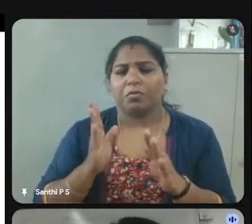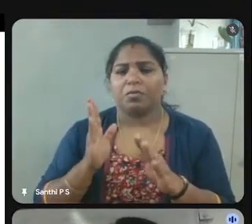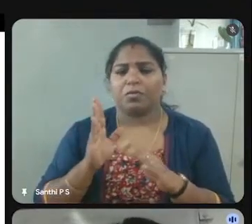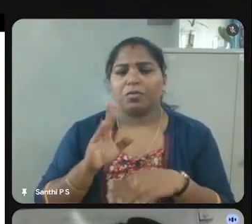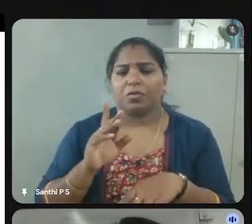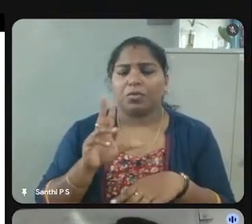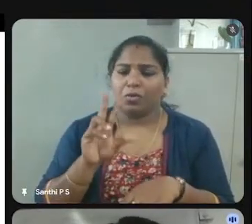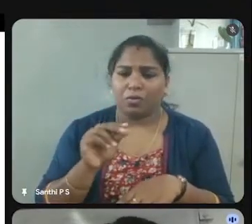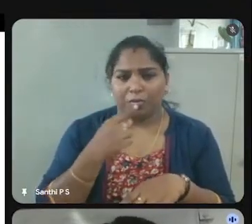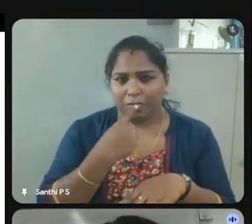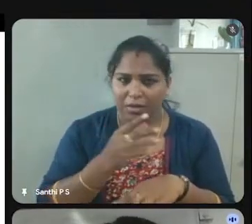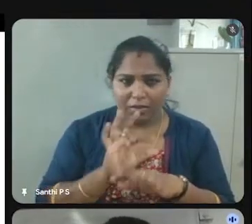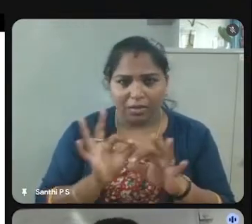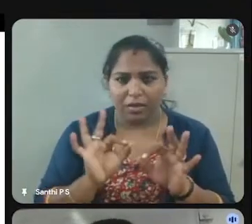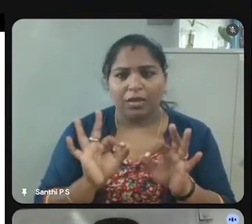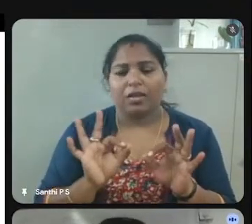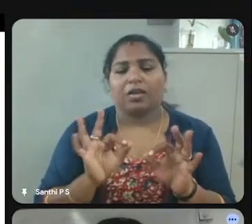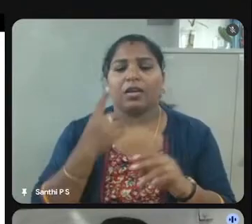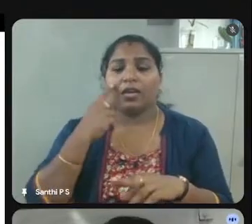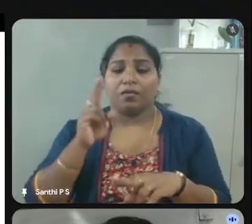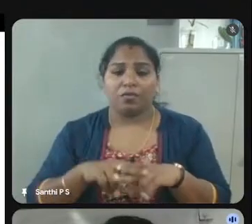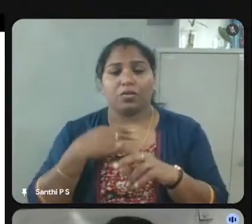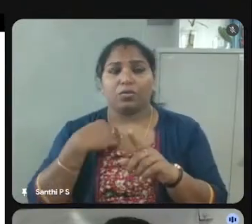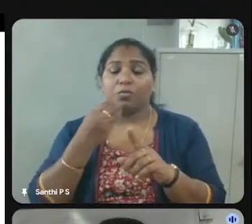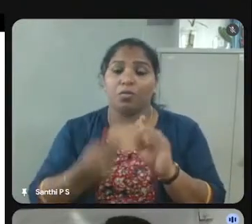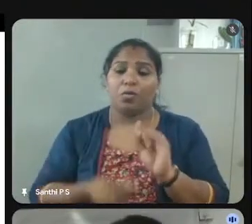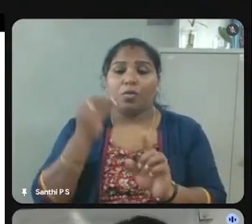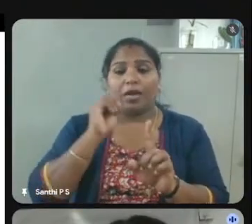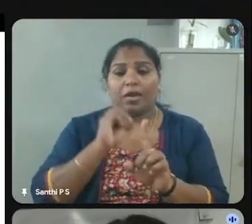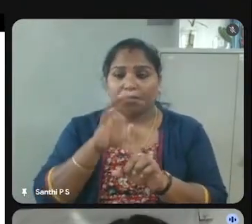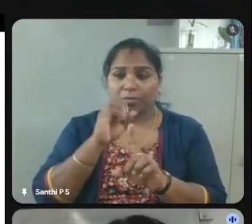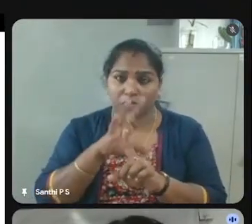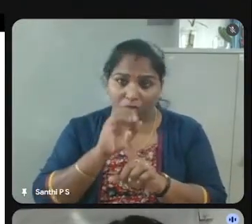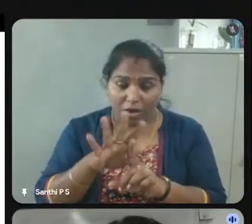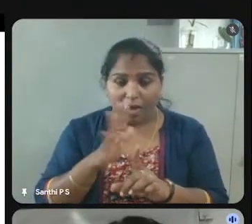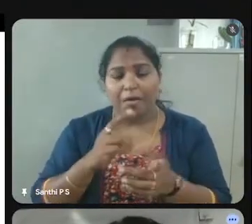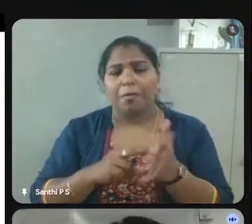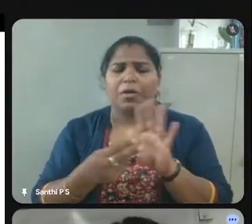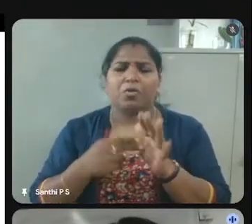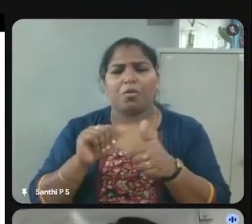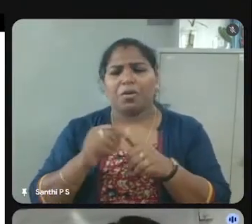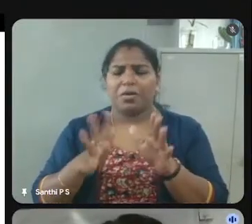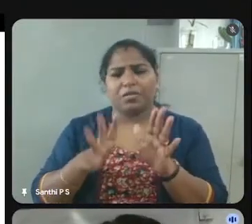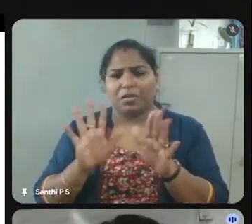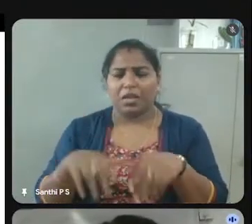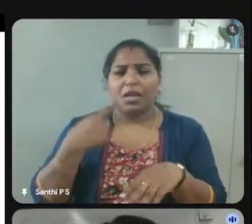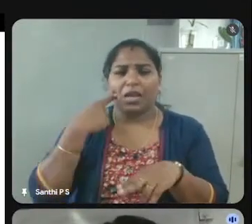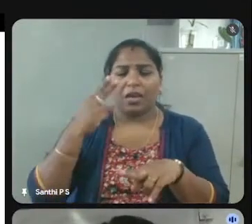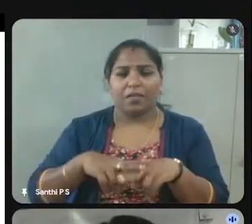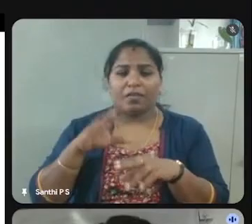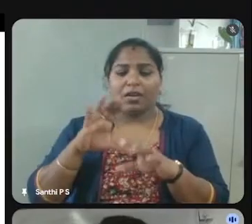കുട്ടി എവിടെയാണോ കൂടുതൽ കമ്മ്യൂണിക്കേറ്റ് ചെയ്യുന്നത്, അല്ലെ കുട്ടിക്ക് എക്സ്പോഷർ കിട്ടുന്നത് എവിടെയാണോ അവിടോട്ടേക്കായിരിക്കും കുട്ടി തീർച്ചയായിട്ടും പോകുന്നത്. ക്ലാസ്സിലെ 3